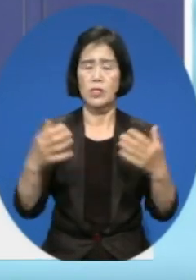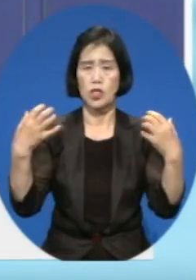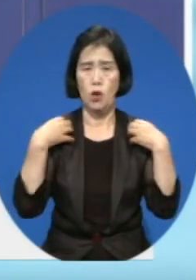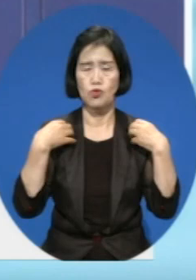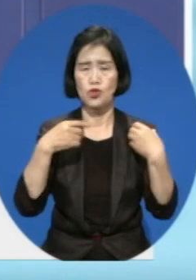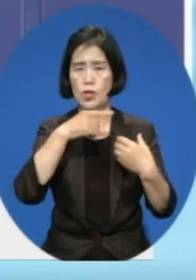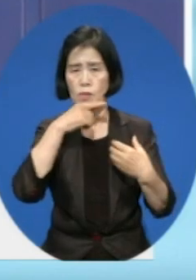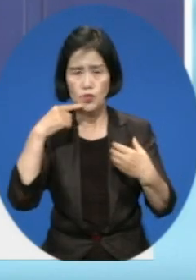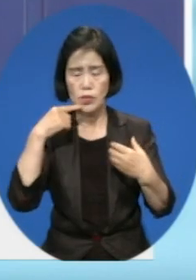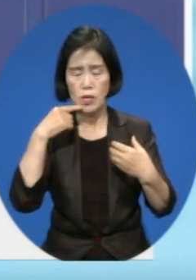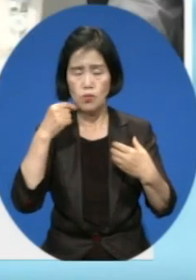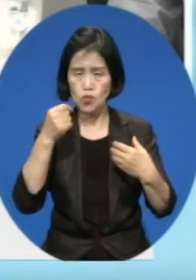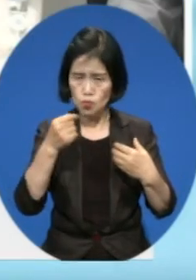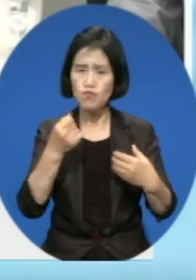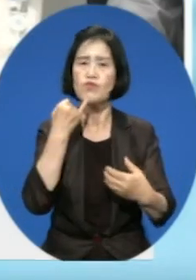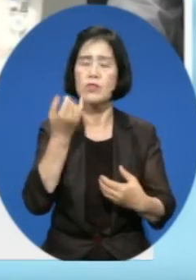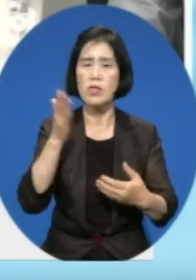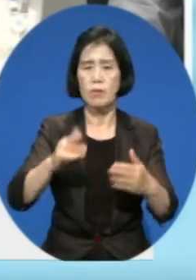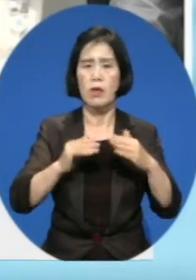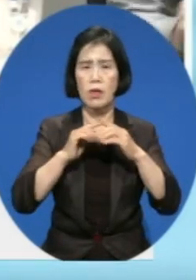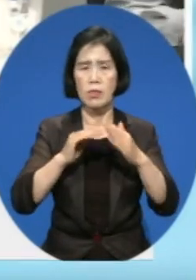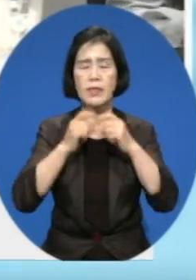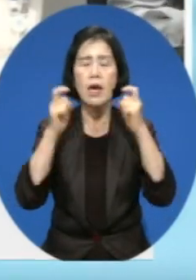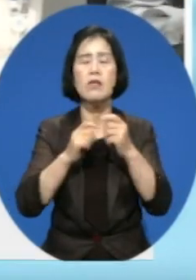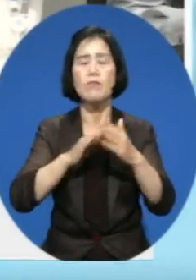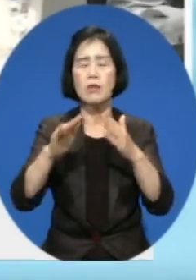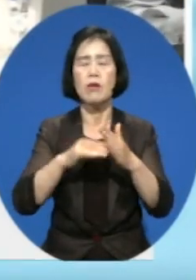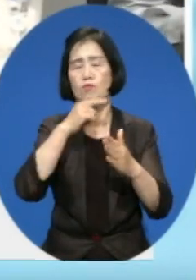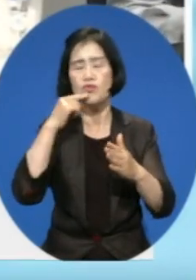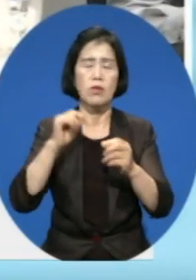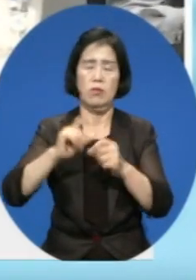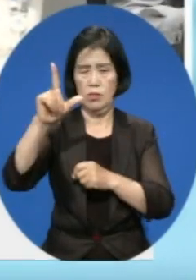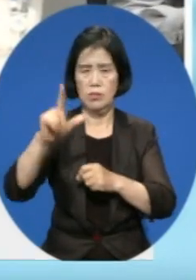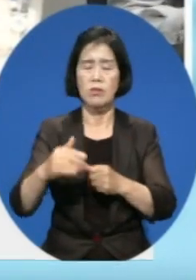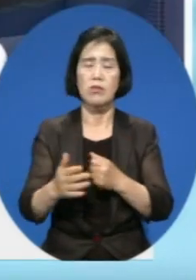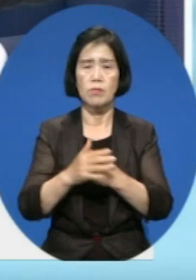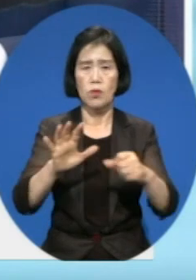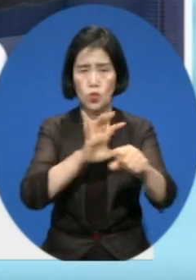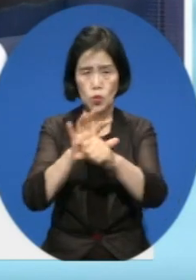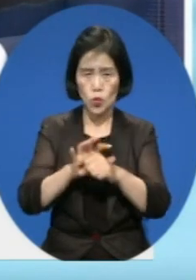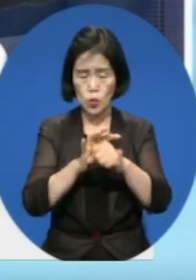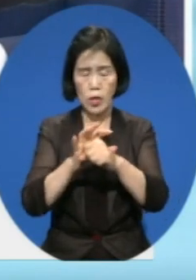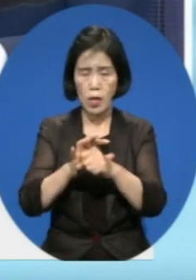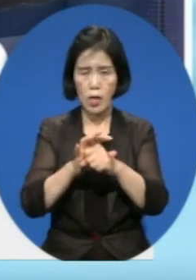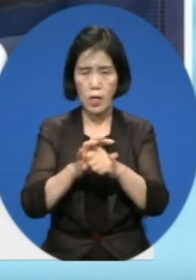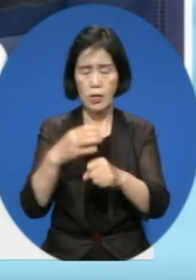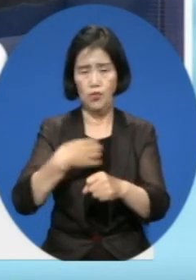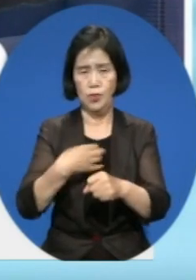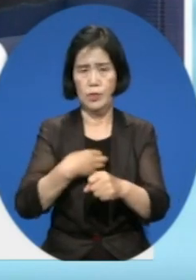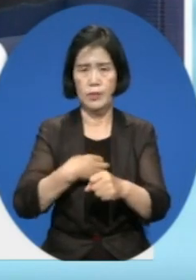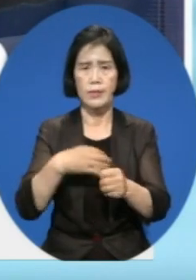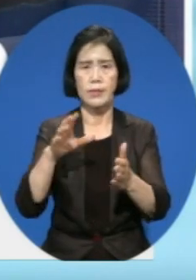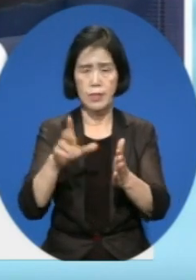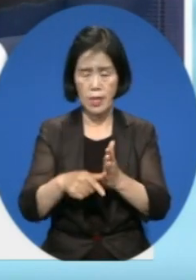부채는 비교적 잘 억제를 했지만 민간 부채가 대신 폭증을 했다는 얘기입니다. 이 얘기는 뭐냐면은 코로나라는 어떤 초유의 위기 상황을